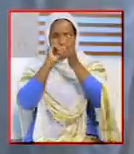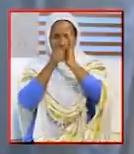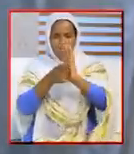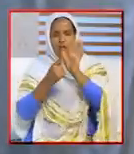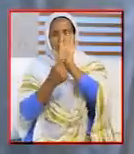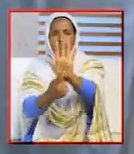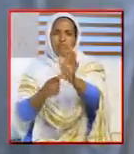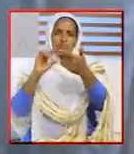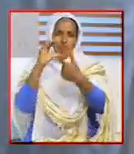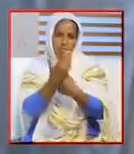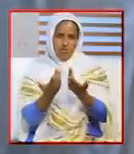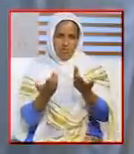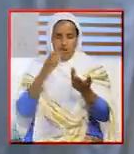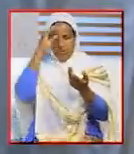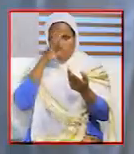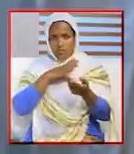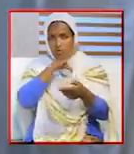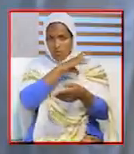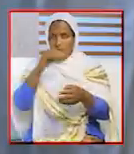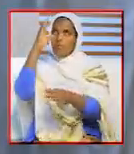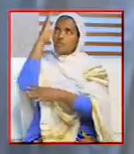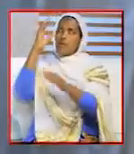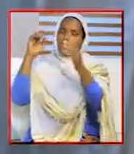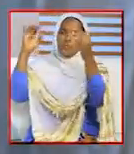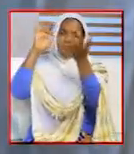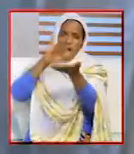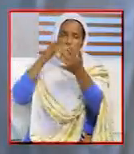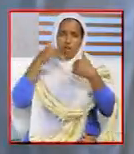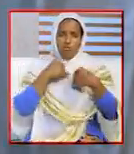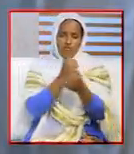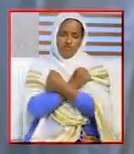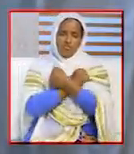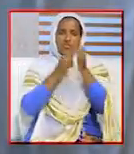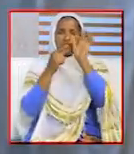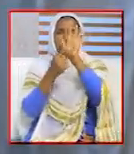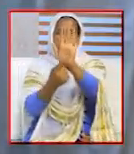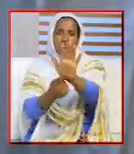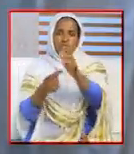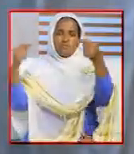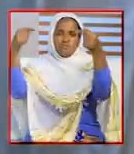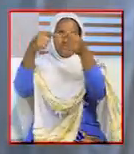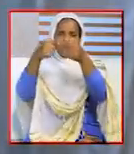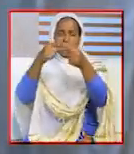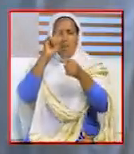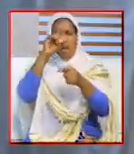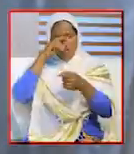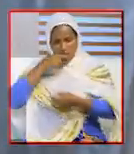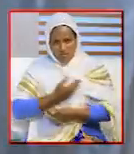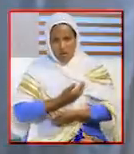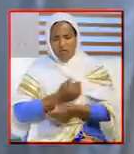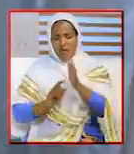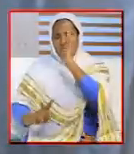ምሳሌ መሆን፣ በሰውና በእግዚአብሔር መካከል ያለውን የፍቅር ግንኙነት አንድ ጨቅላ